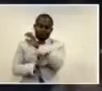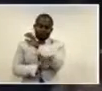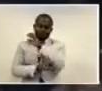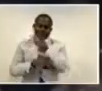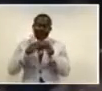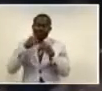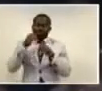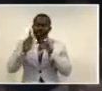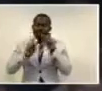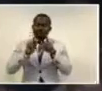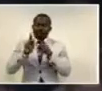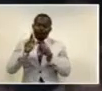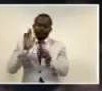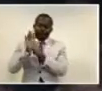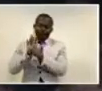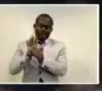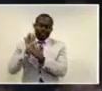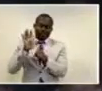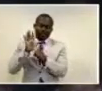hari abantu benshi.